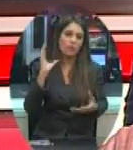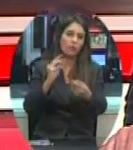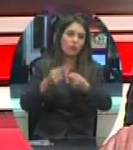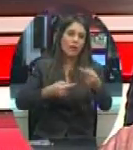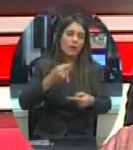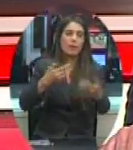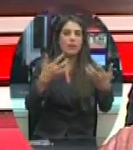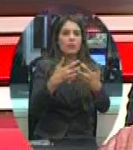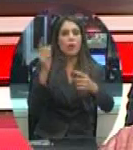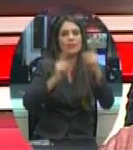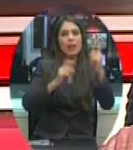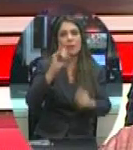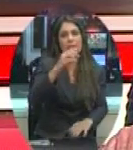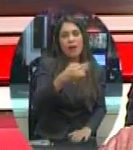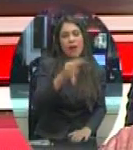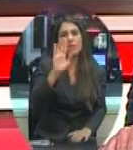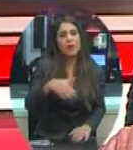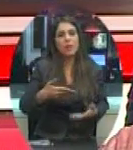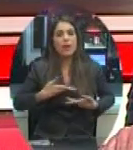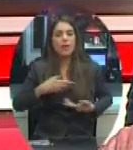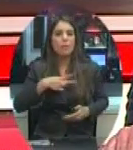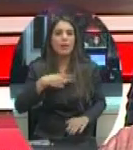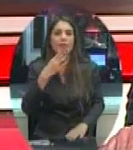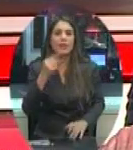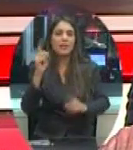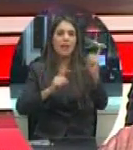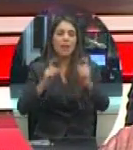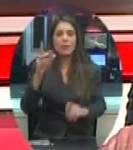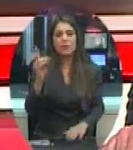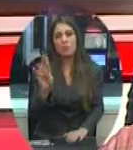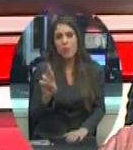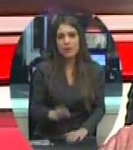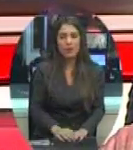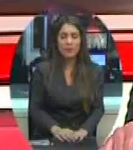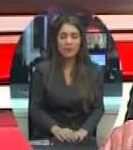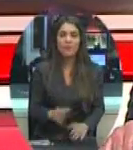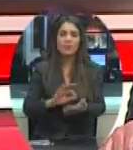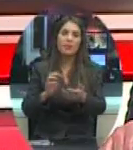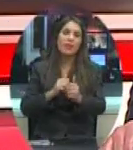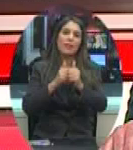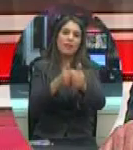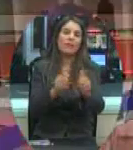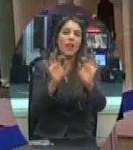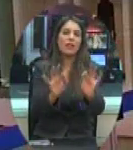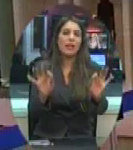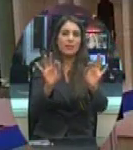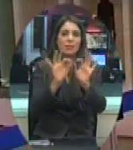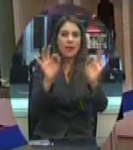והתערוכה מחודשת של חתן פרס ישראל הצלם דוד רובינגר. כתבתנו יאנה סורדנה התלוותה לטקס ההשקה.